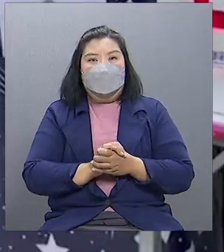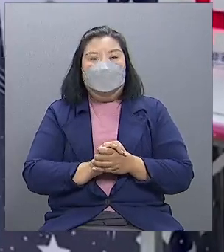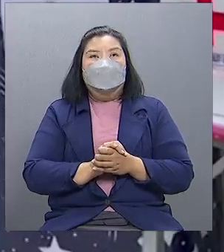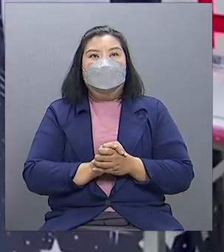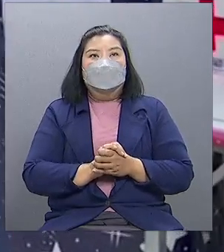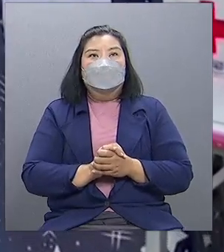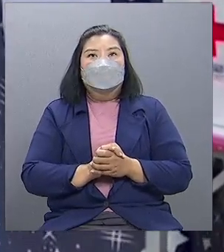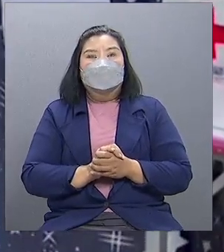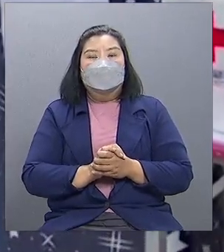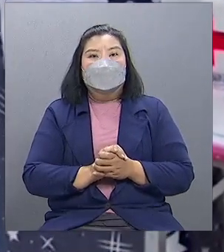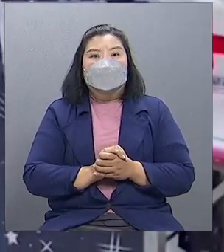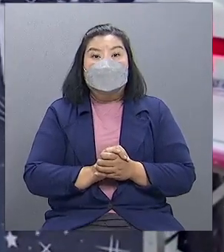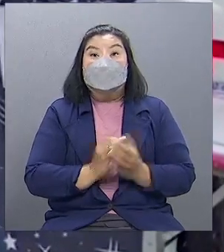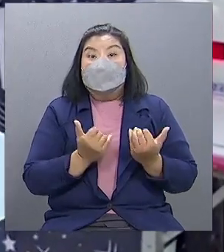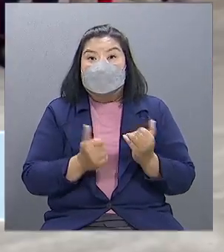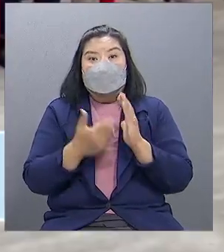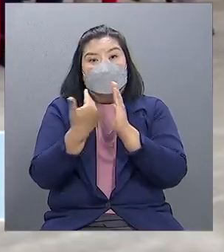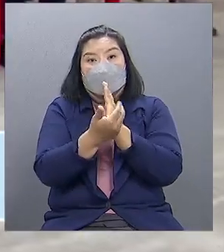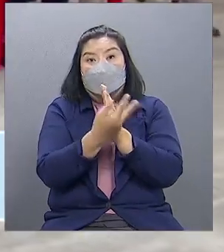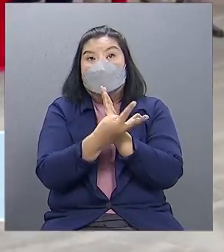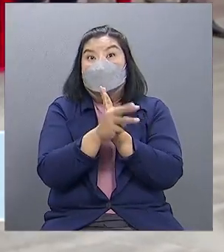กทมหาศรวคาม นะคะไibeเกธีซัธรษา